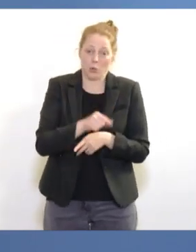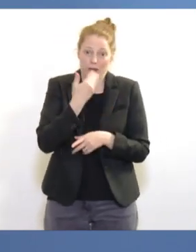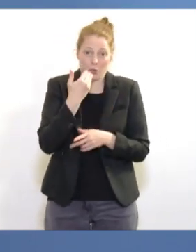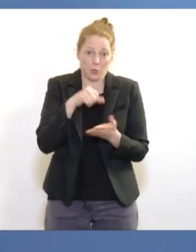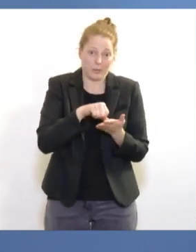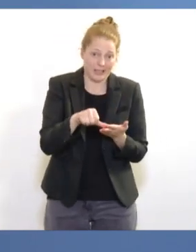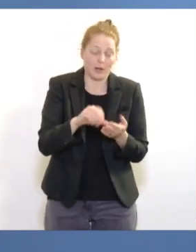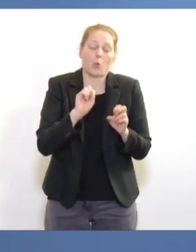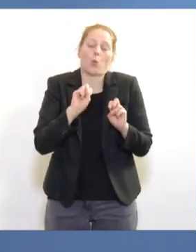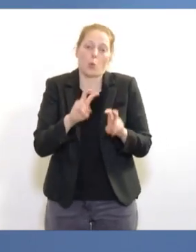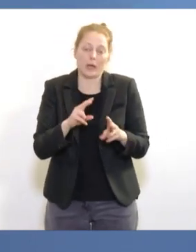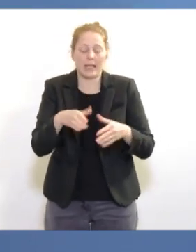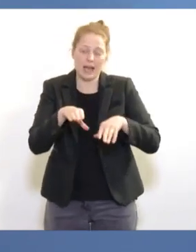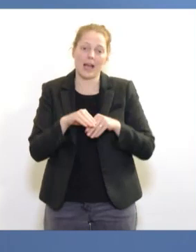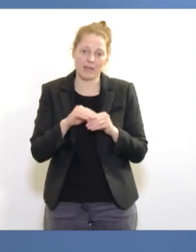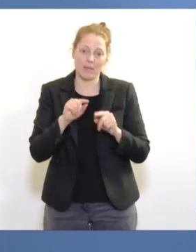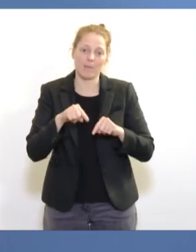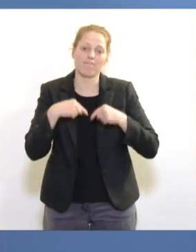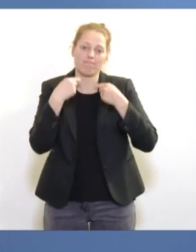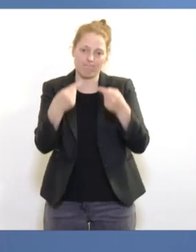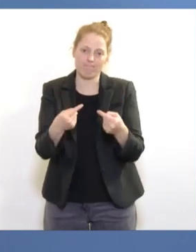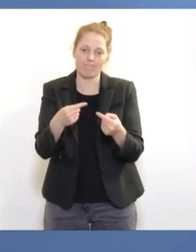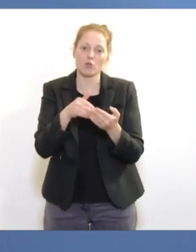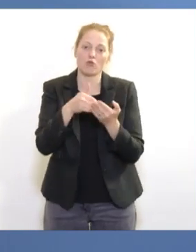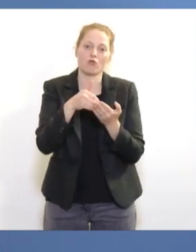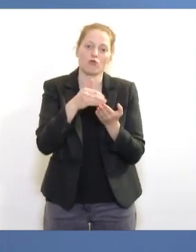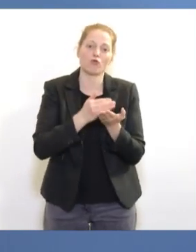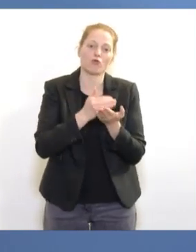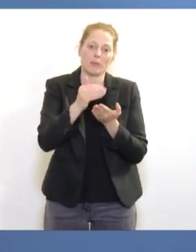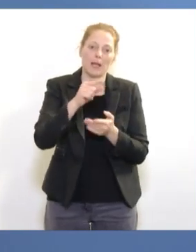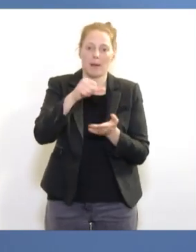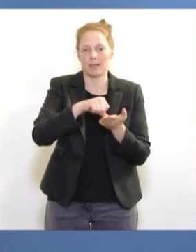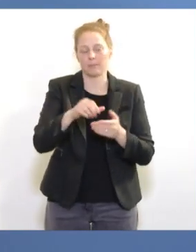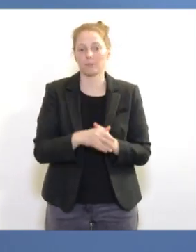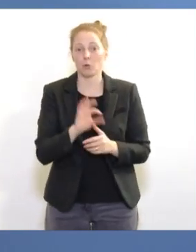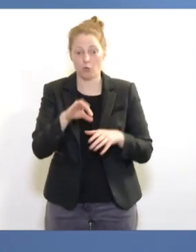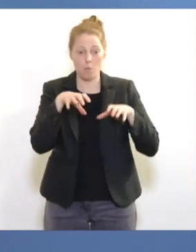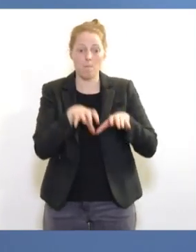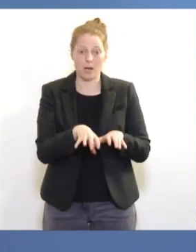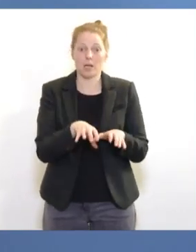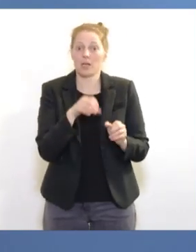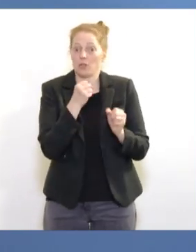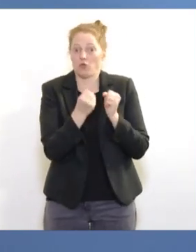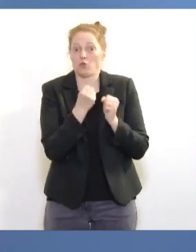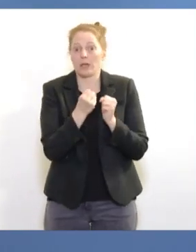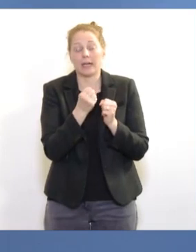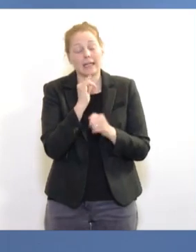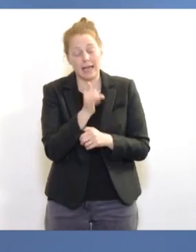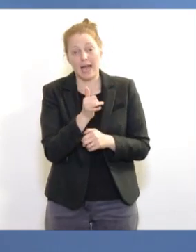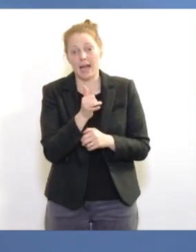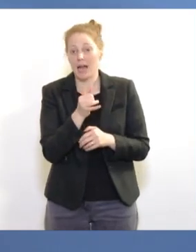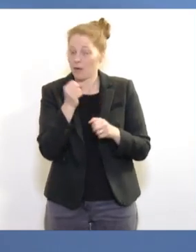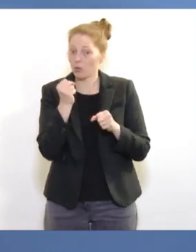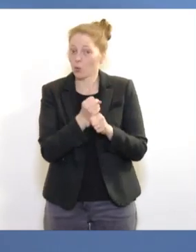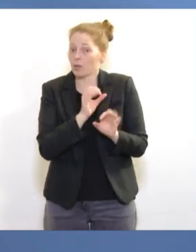bezahlt wird. Das ist nicht nur eine moralische Herausforderung für die Banken, sondern das zu guter Letzt auch eine